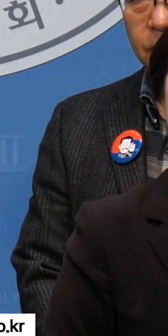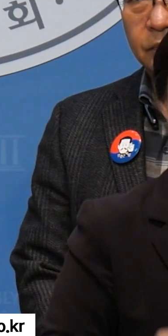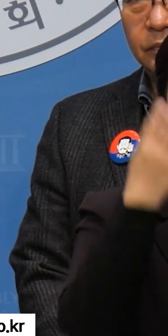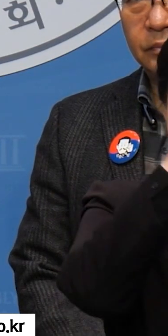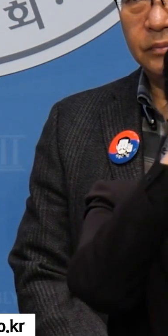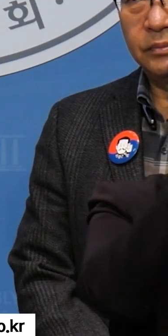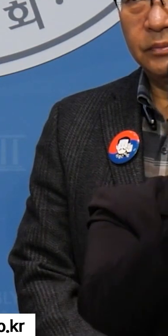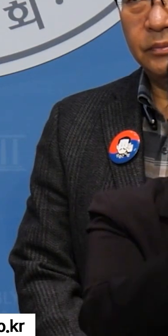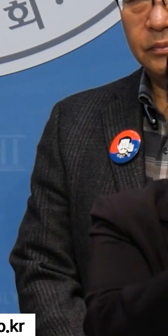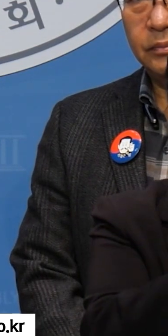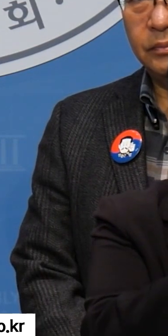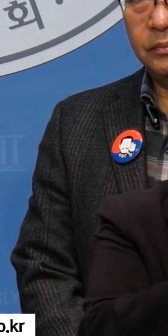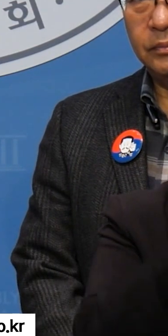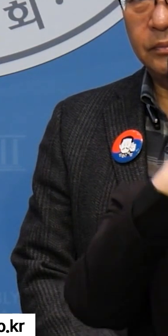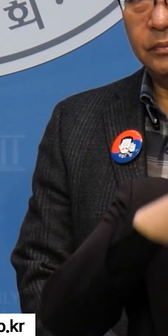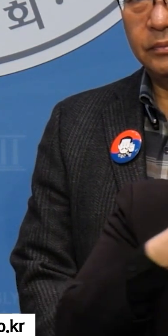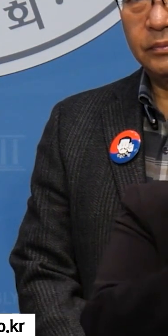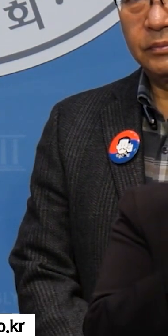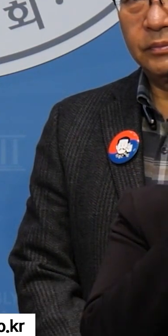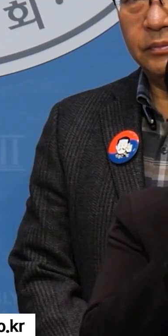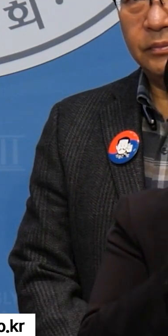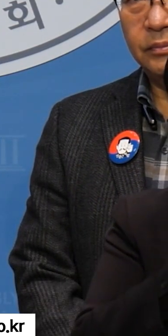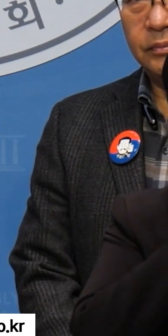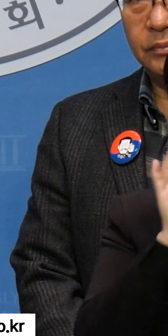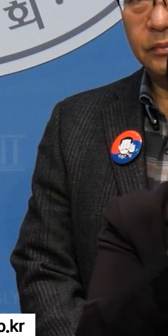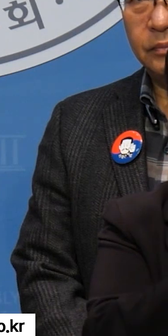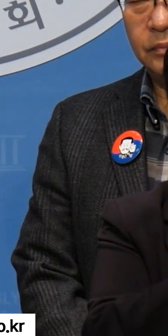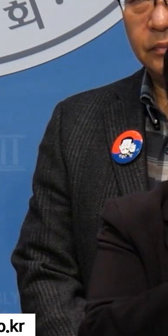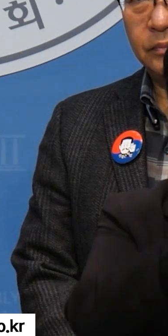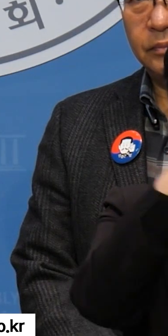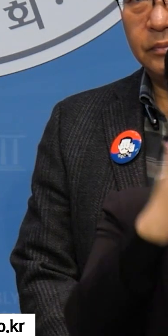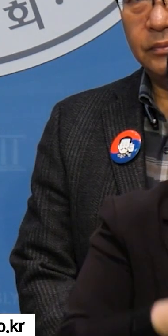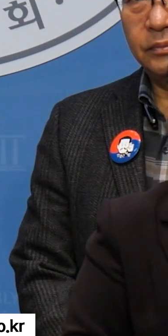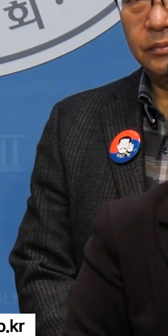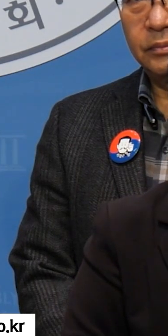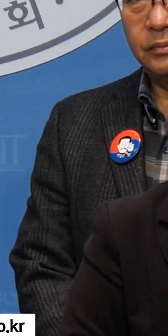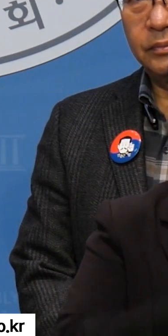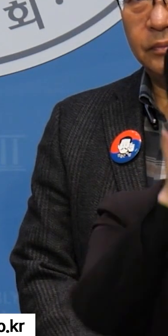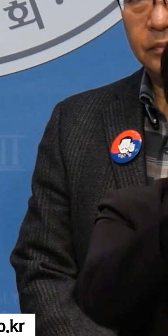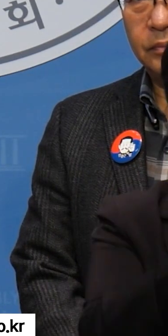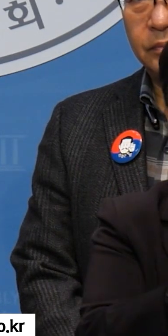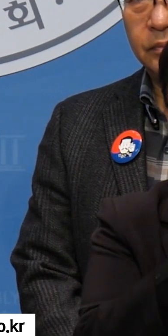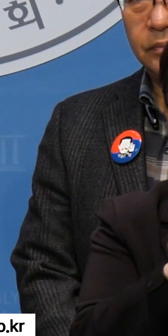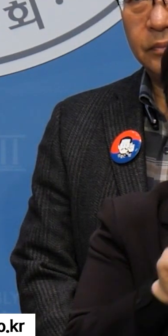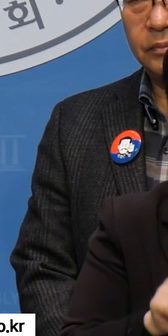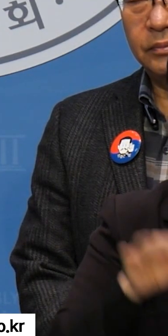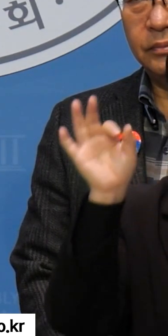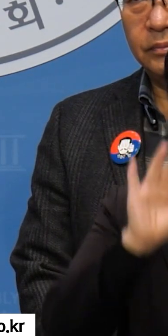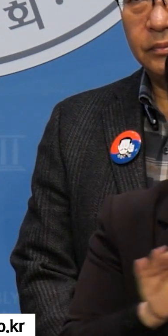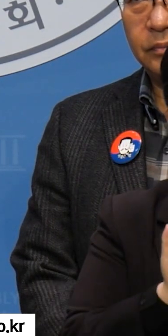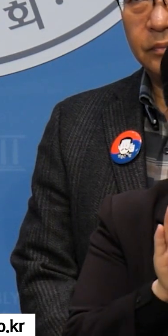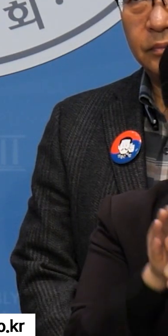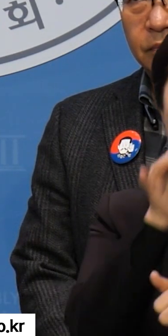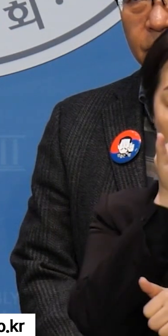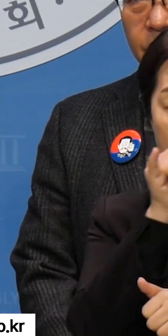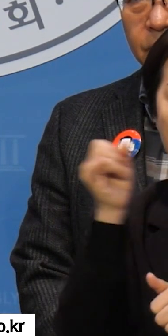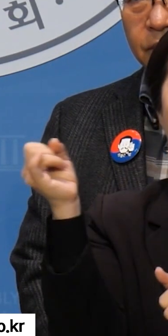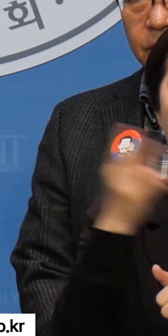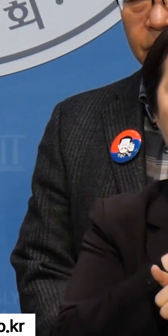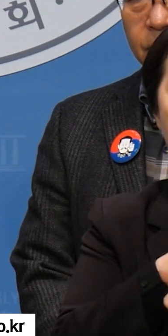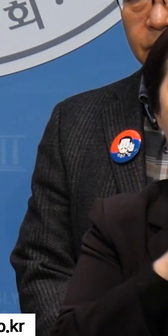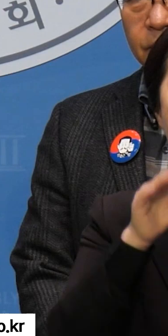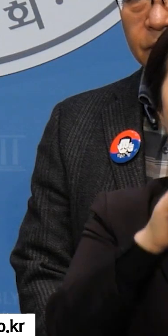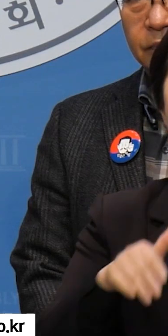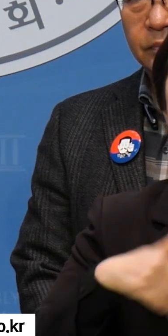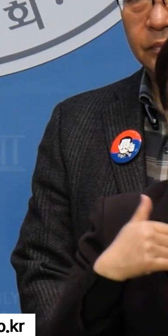조사에 의하면 급식이 이루어지는 경로당이 전체의 42%입니다. 90%를 넘게 지원되는 곳이 있는가 하면